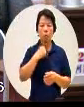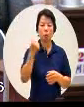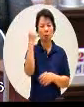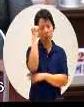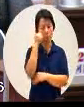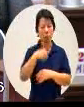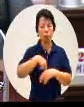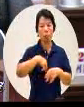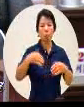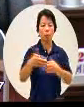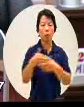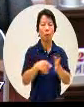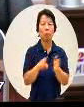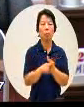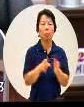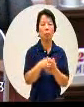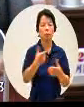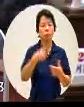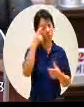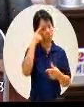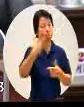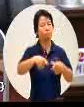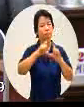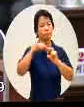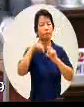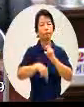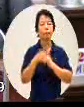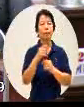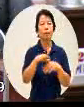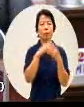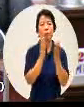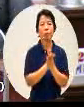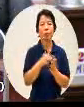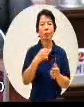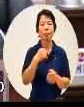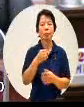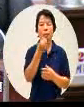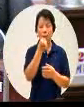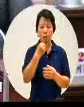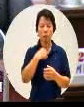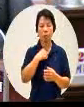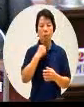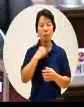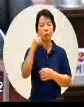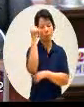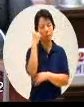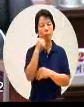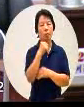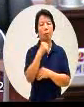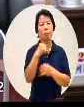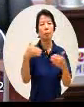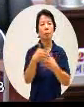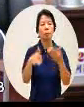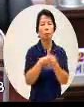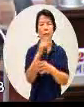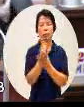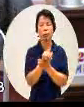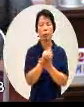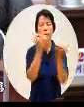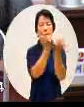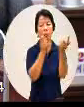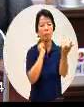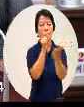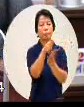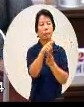我想回高雄萬一是什麼呢就是十一住行娛樂呢高雄呢遠優於台北我